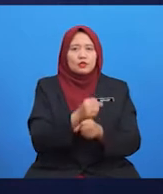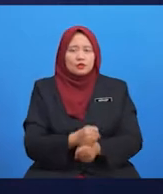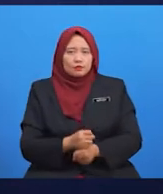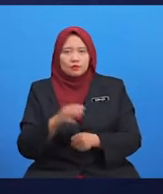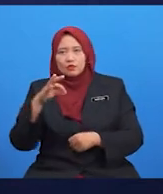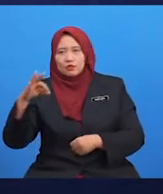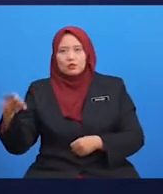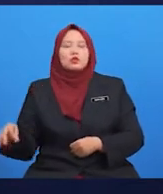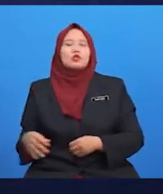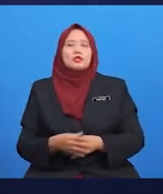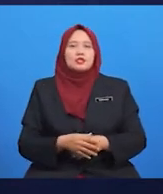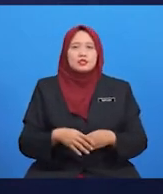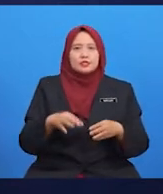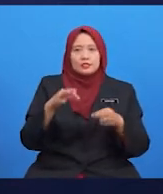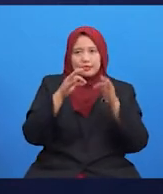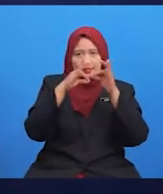lengkap sebegini.